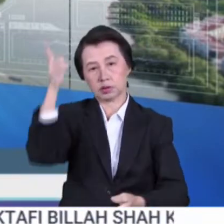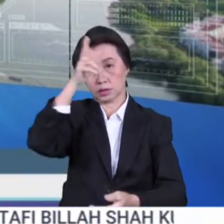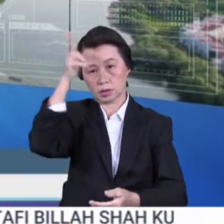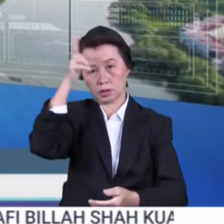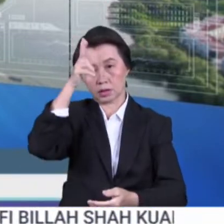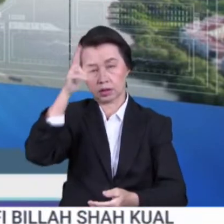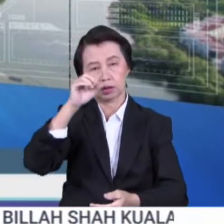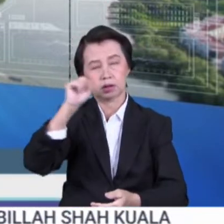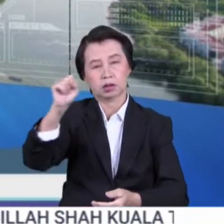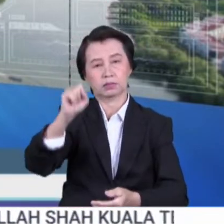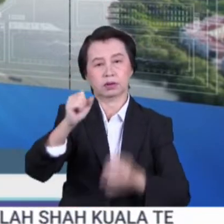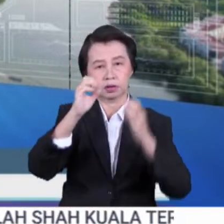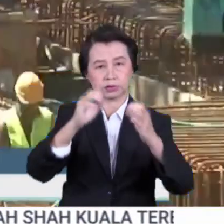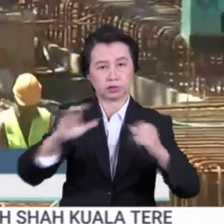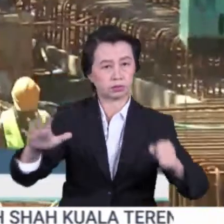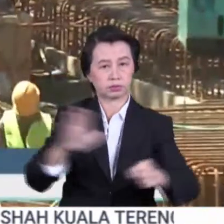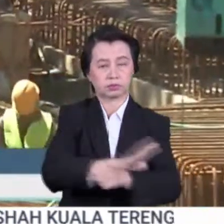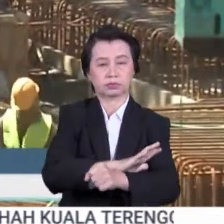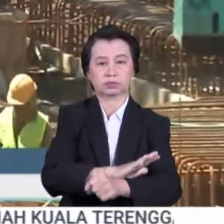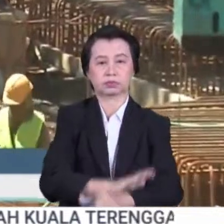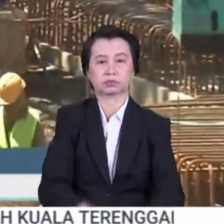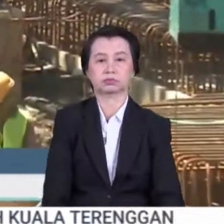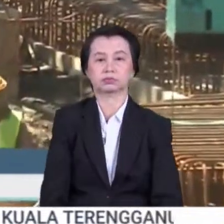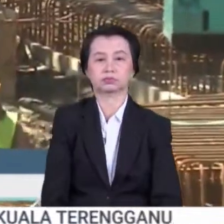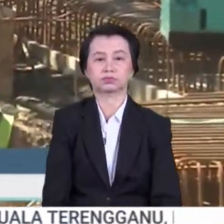secara keseluruhan.